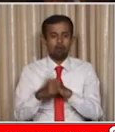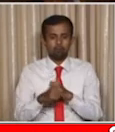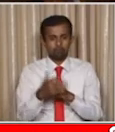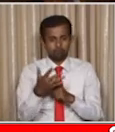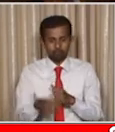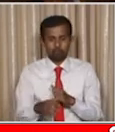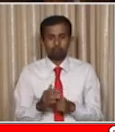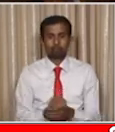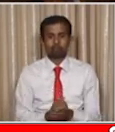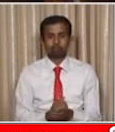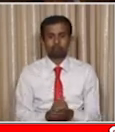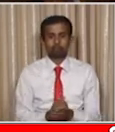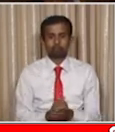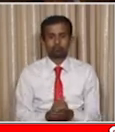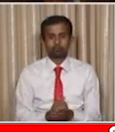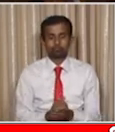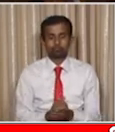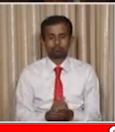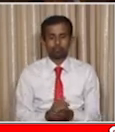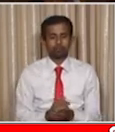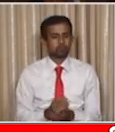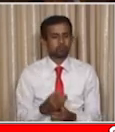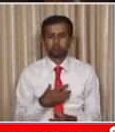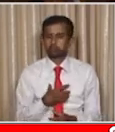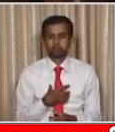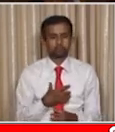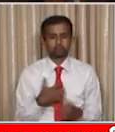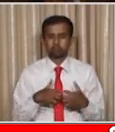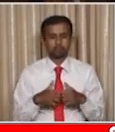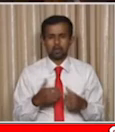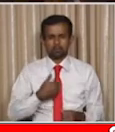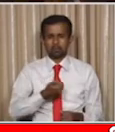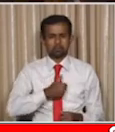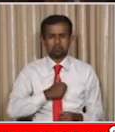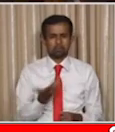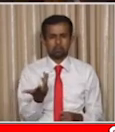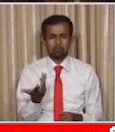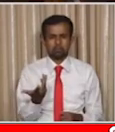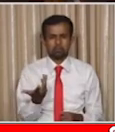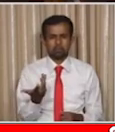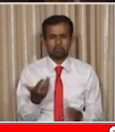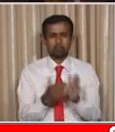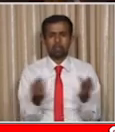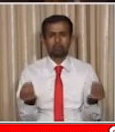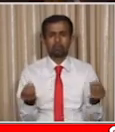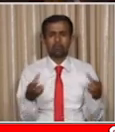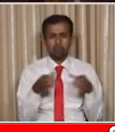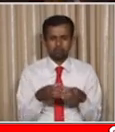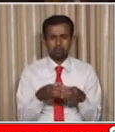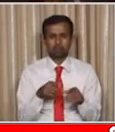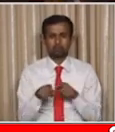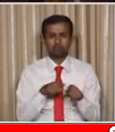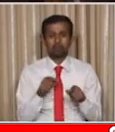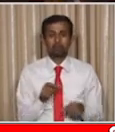மிகவும் கண்டிக்கத்தக்க ஒரு விடயம், இந்த முயற்சியை மகாவலி அதிகார சபை மகாவலி நீர்ப்பாசனத்தினுடைய அமைச்சர் முதலில்